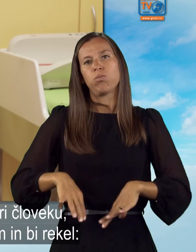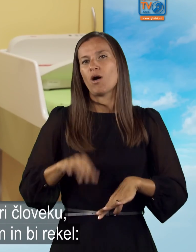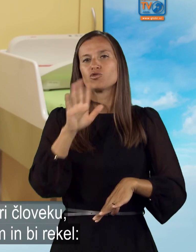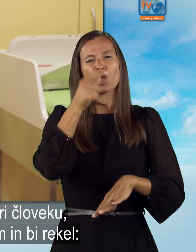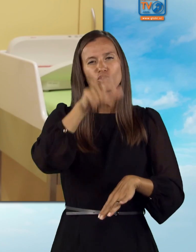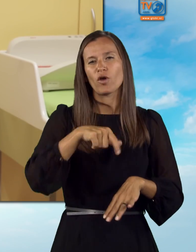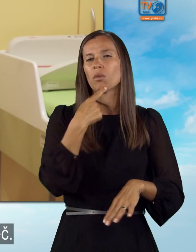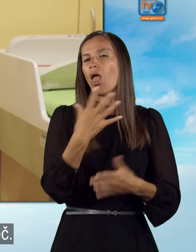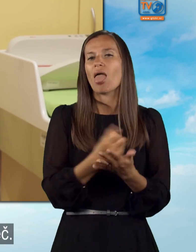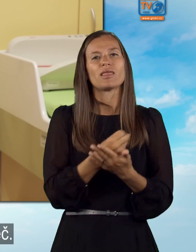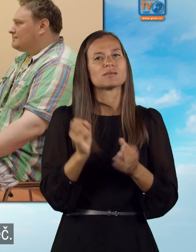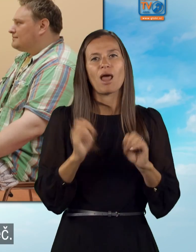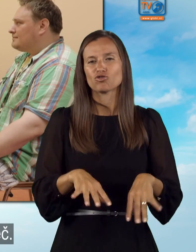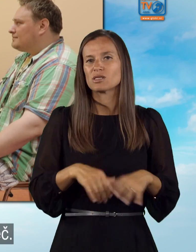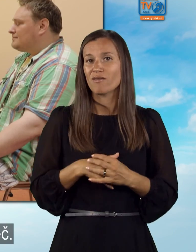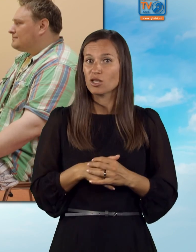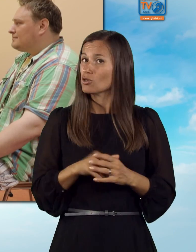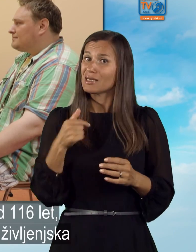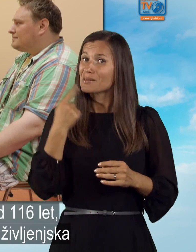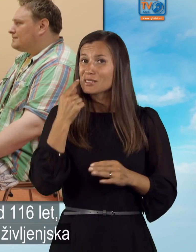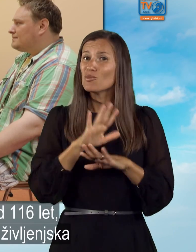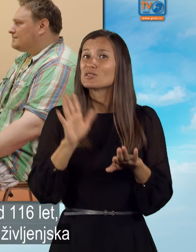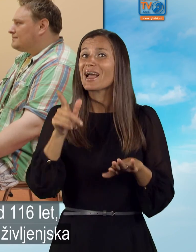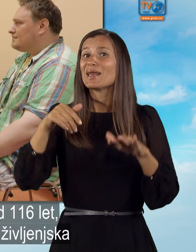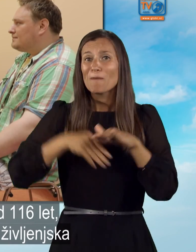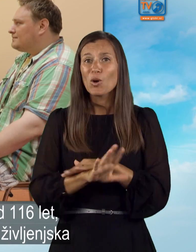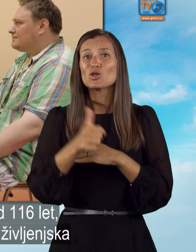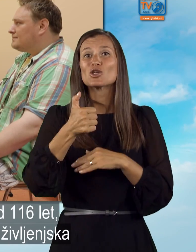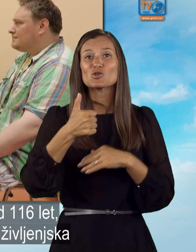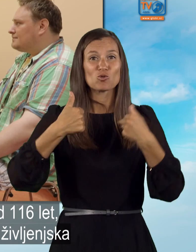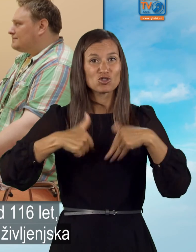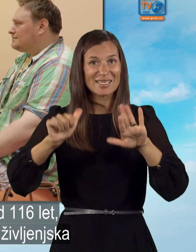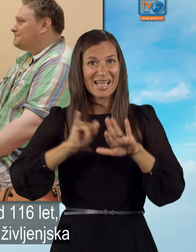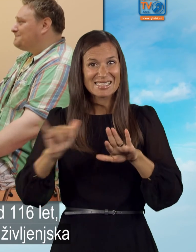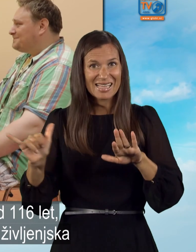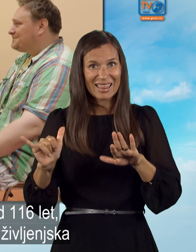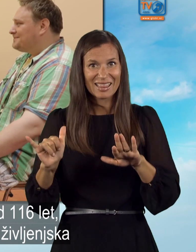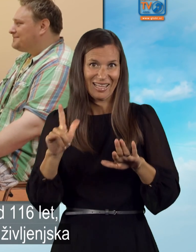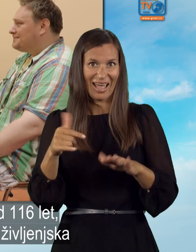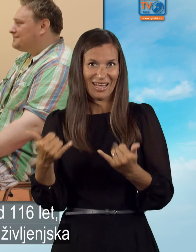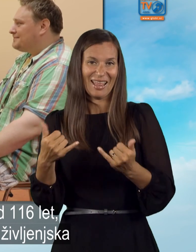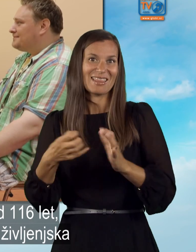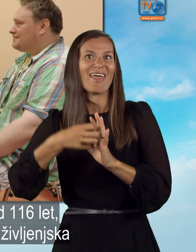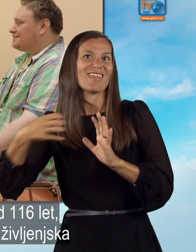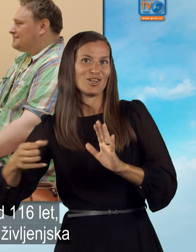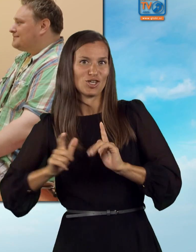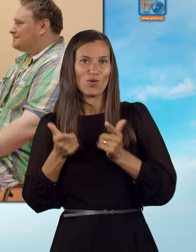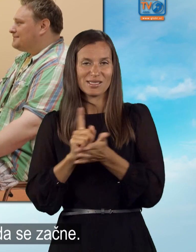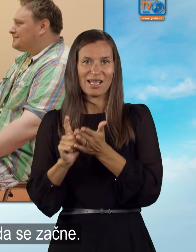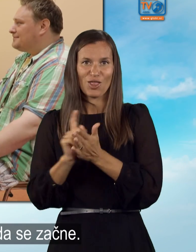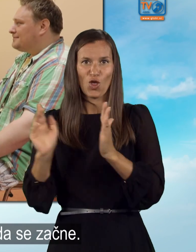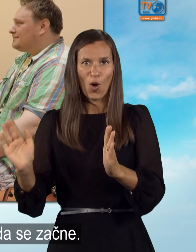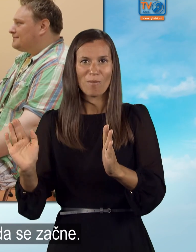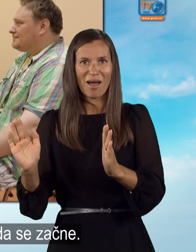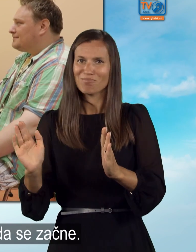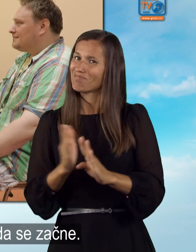človekom in rekel, ne splača se več. Tako da jaz mislim, da vse, kar je pod 116 let, kar je trenutno najdaljša življenjska